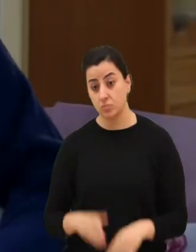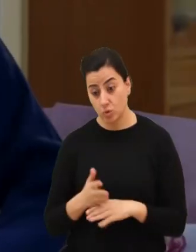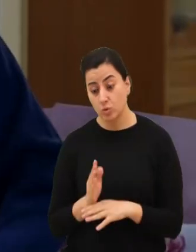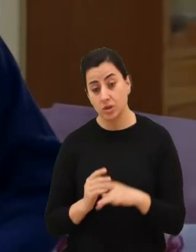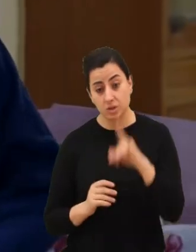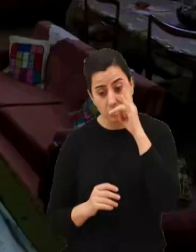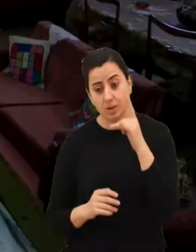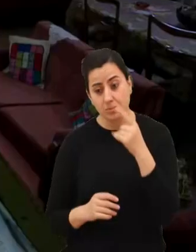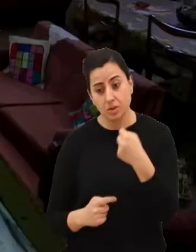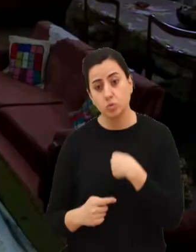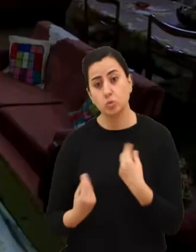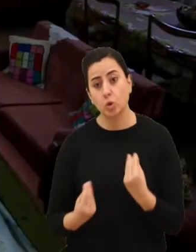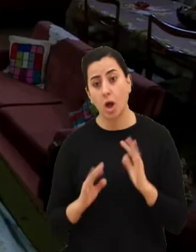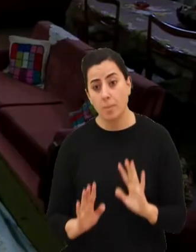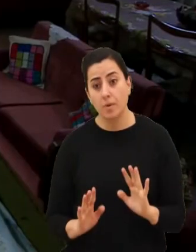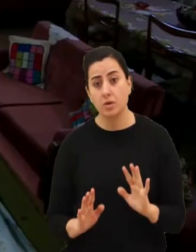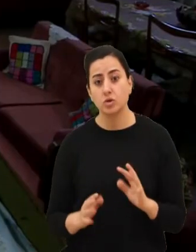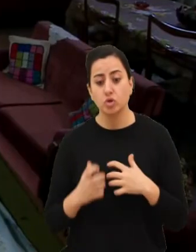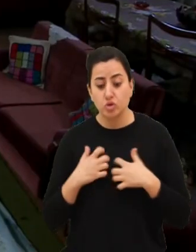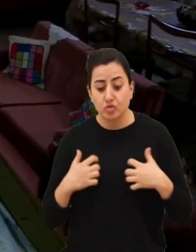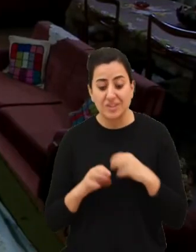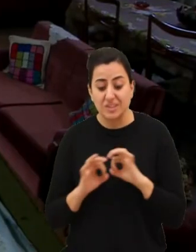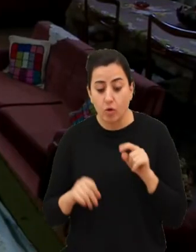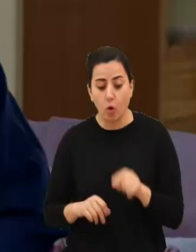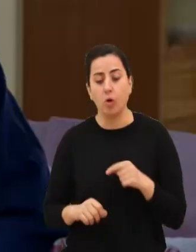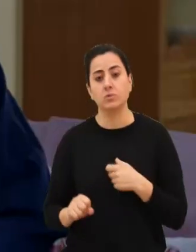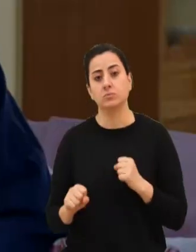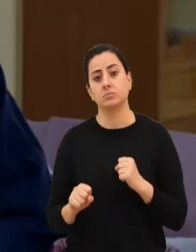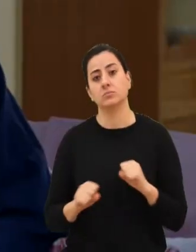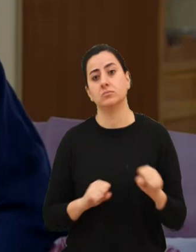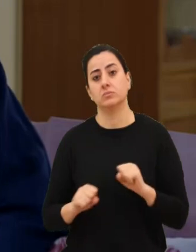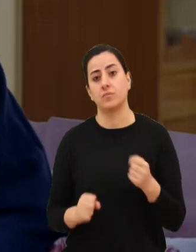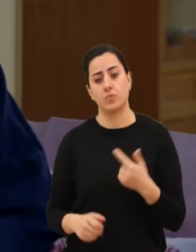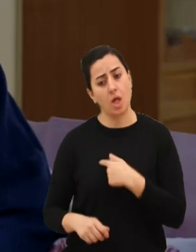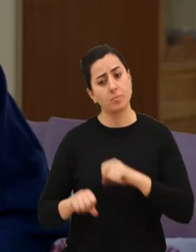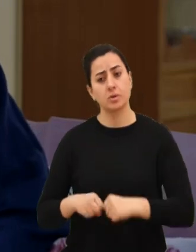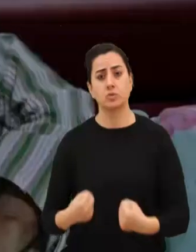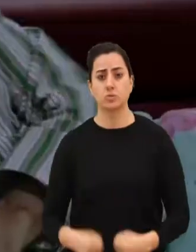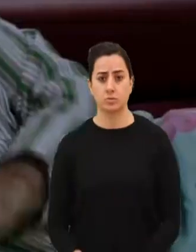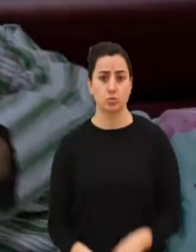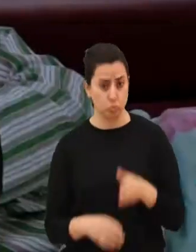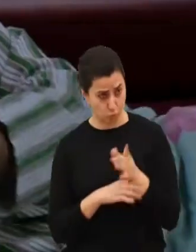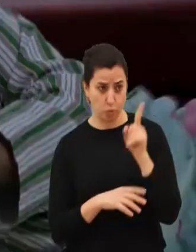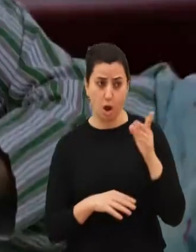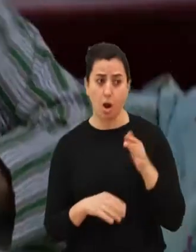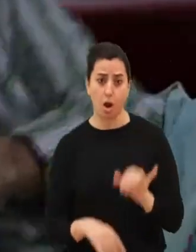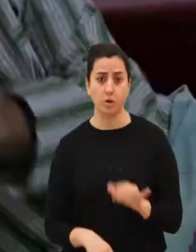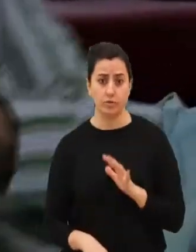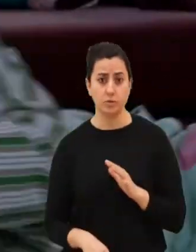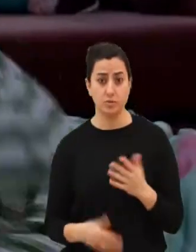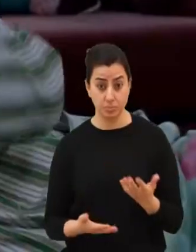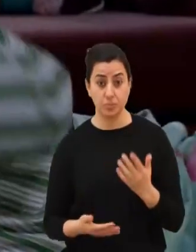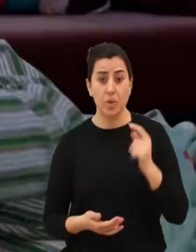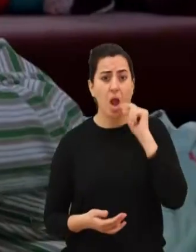Aslında kıskanılmak çok güzel bir şey ama böyle güvensizlik üzerine olunca onuru kırılıyor insanın. Tabii, haklısın.